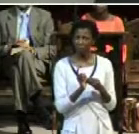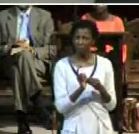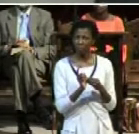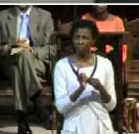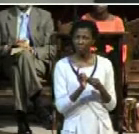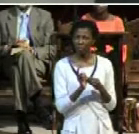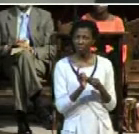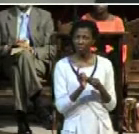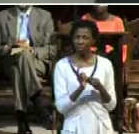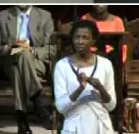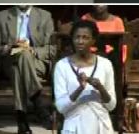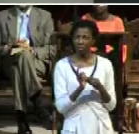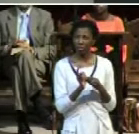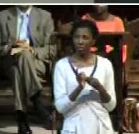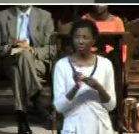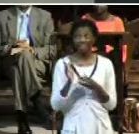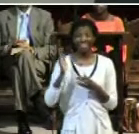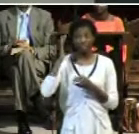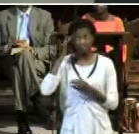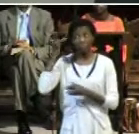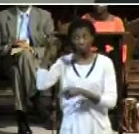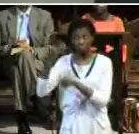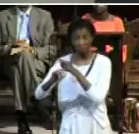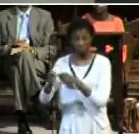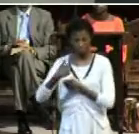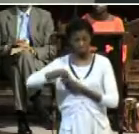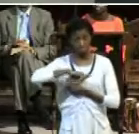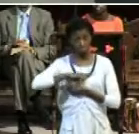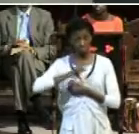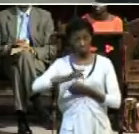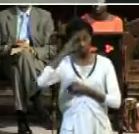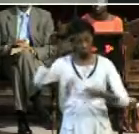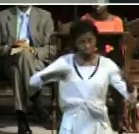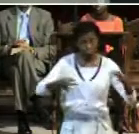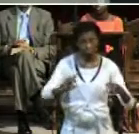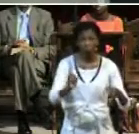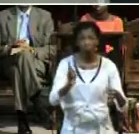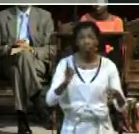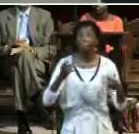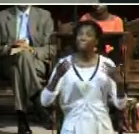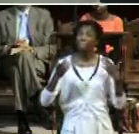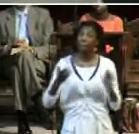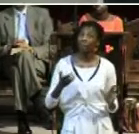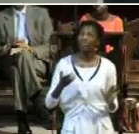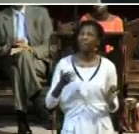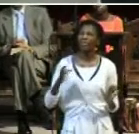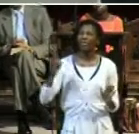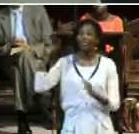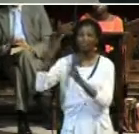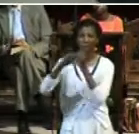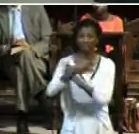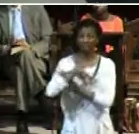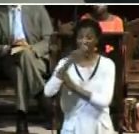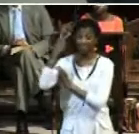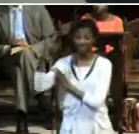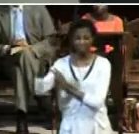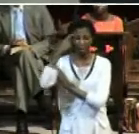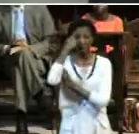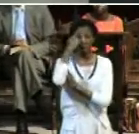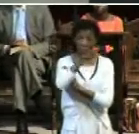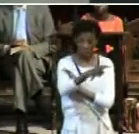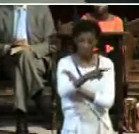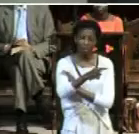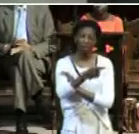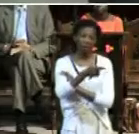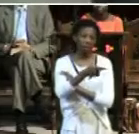Je ne vois pas pourquoi nous, on jugerait le monde. Mais par contre, il a envoyé son Fils pour que le monde soit